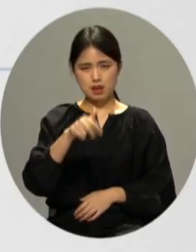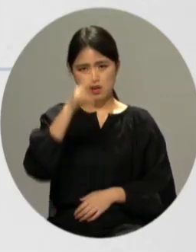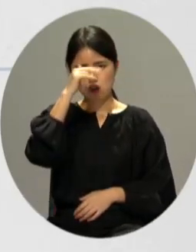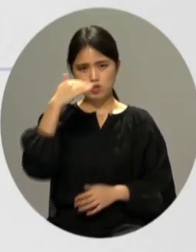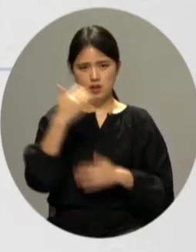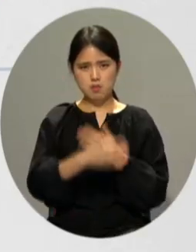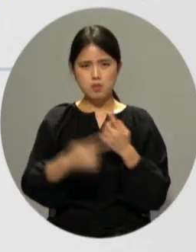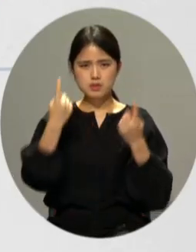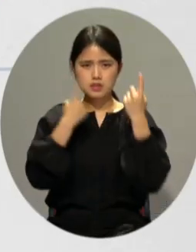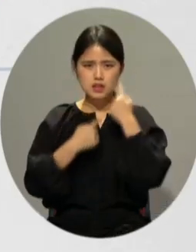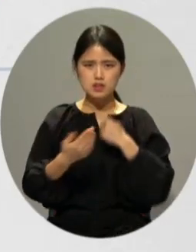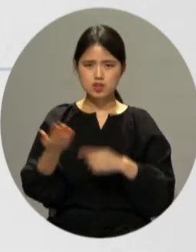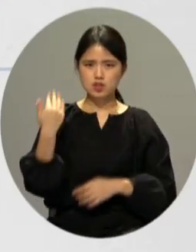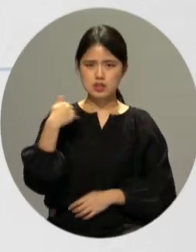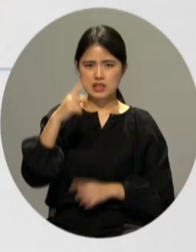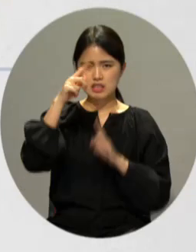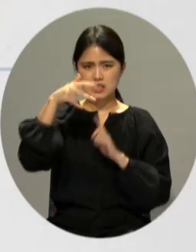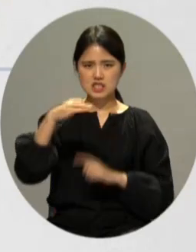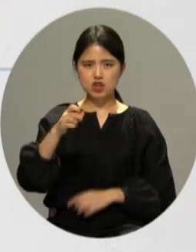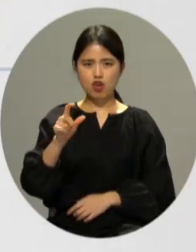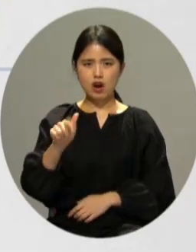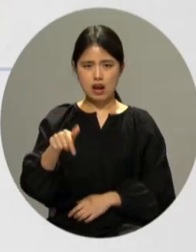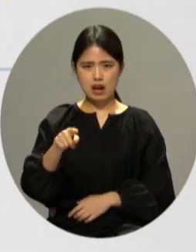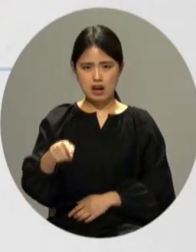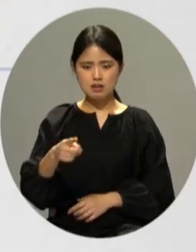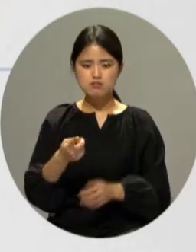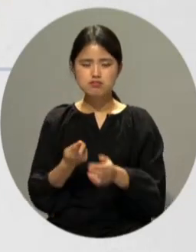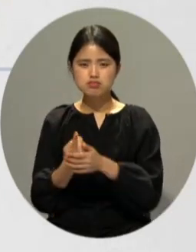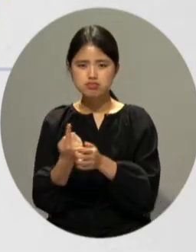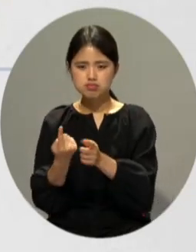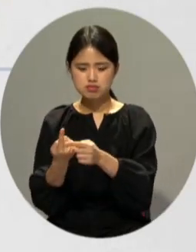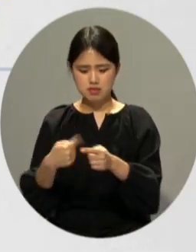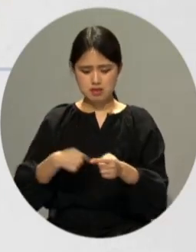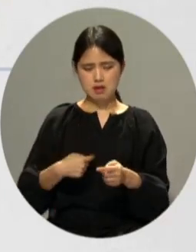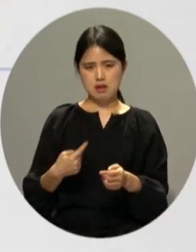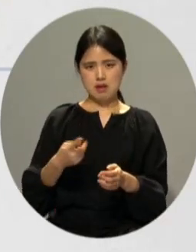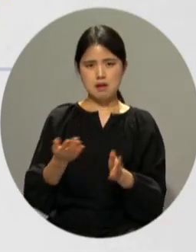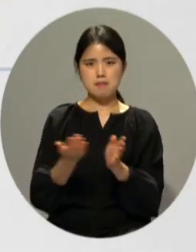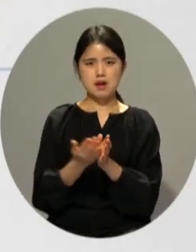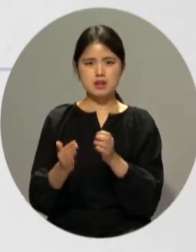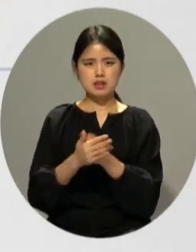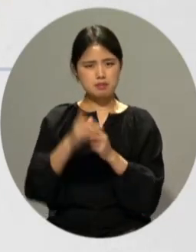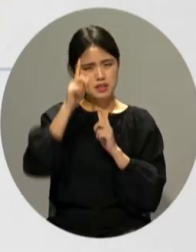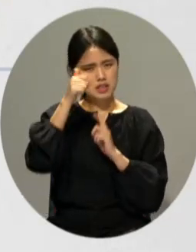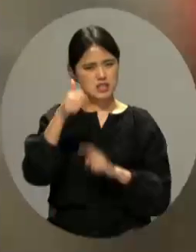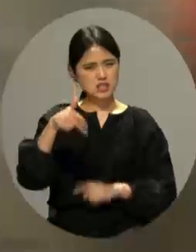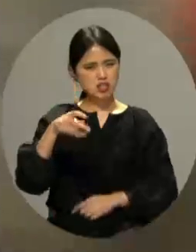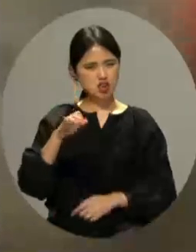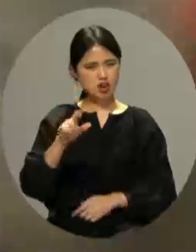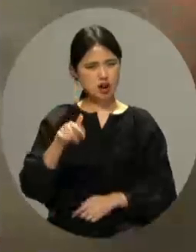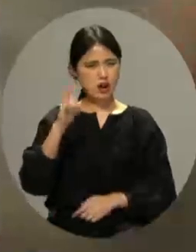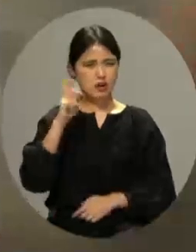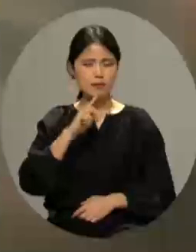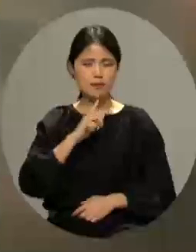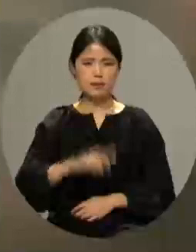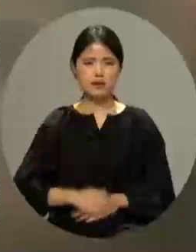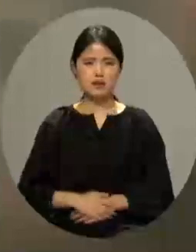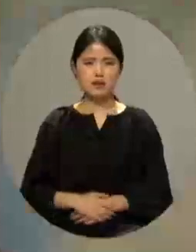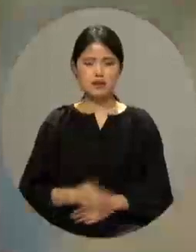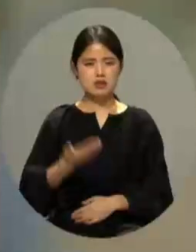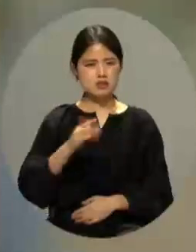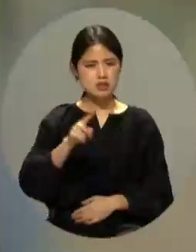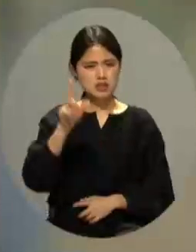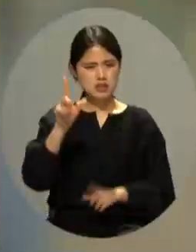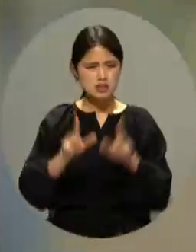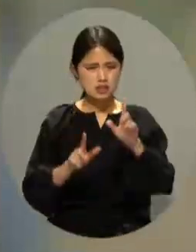상처가 과거 이정하게 차에서 나온 흉기 자국과 흡사해 이정학을 유력한 용의자로 보고 있습니다 그러나 이런